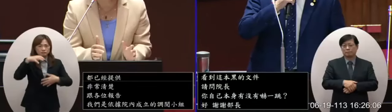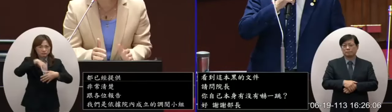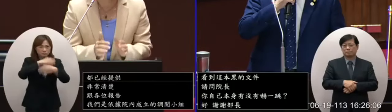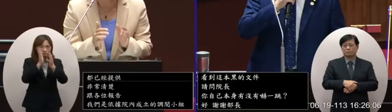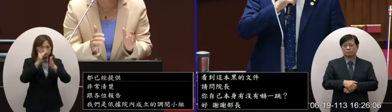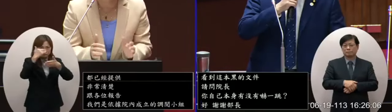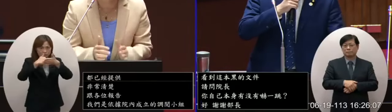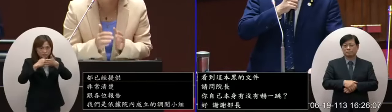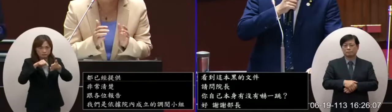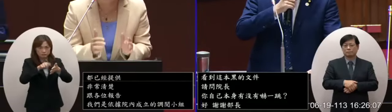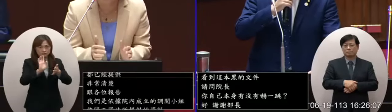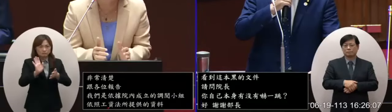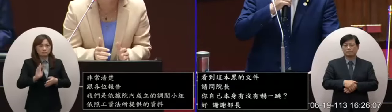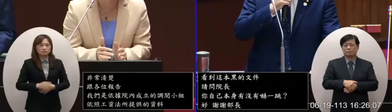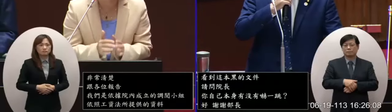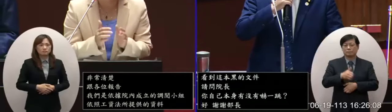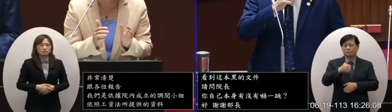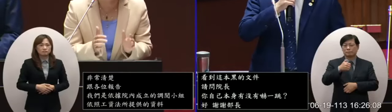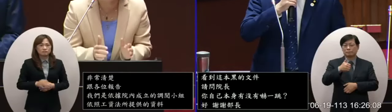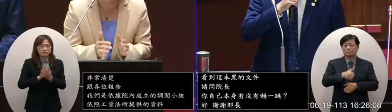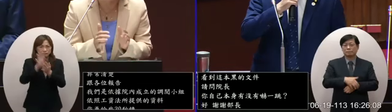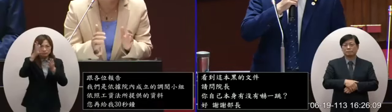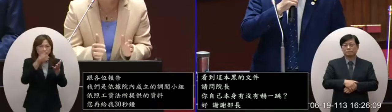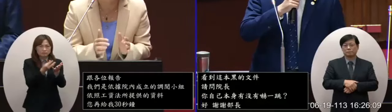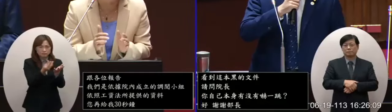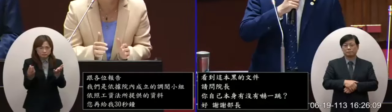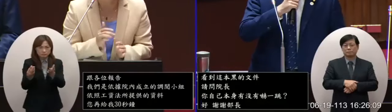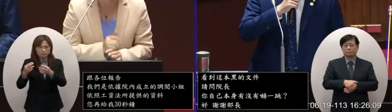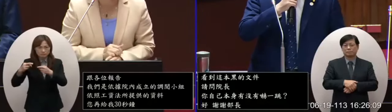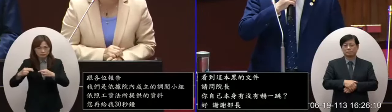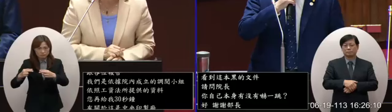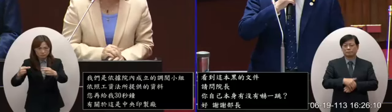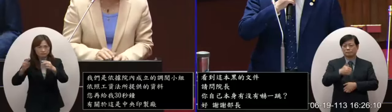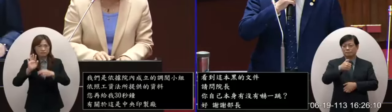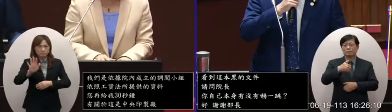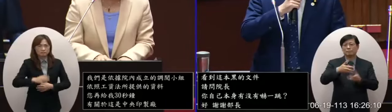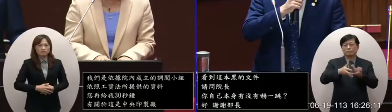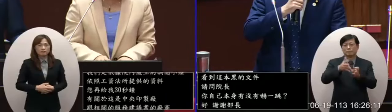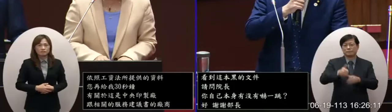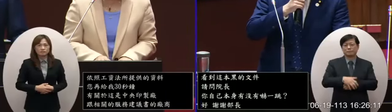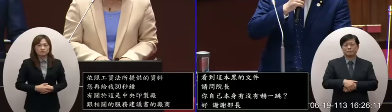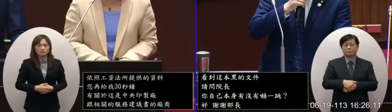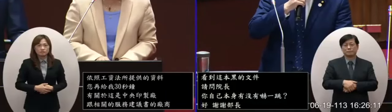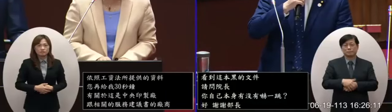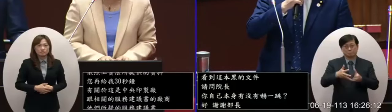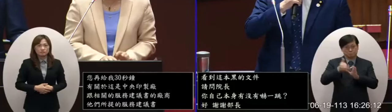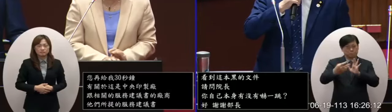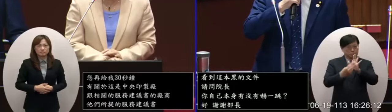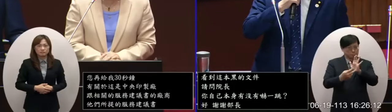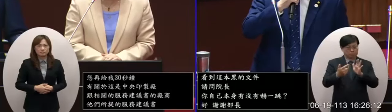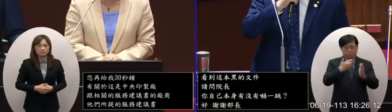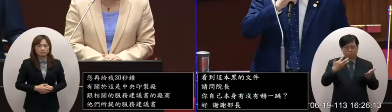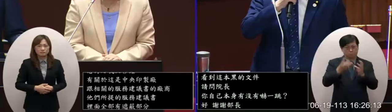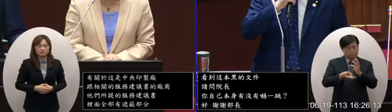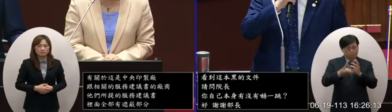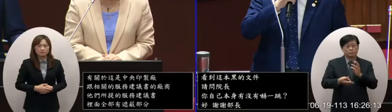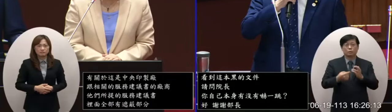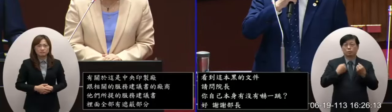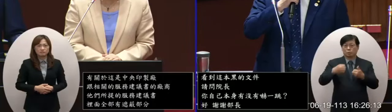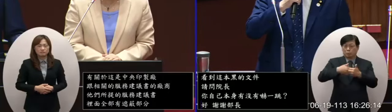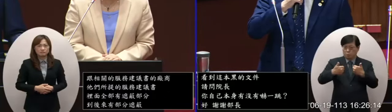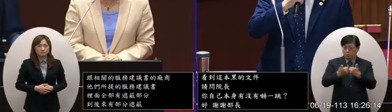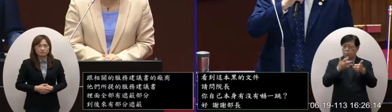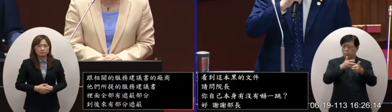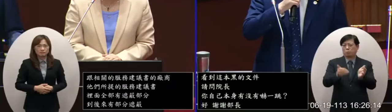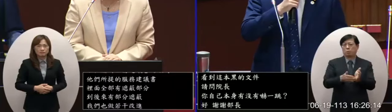遮蔽的部分，到后来有部分遮蔽， 谢谢， 我们也做了若干的改。 好，谢谢，谢谢部长。其实部长的解释非常的详细。其实我在委员会有